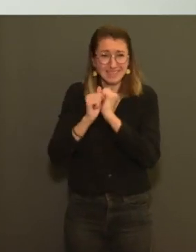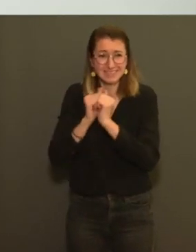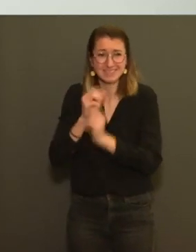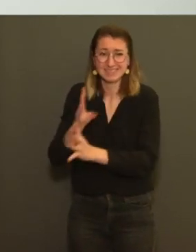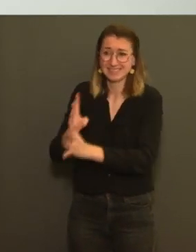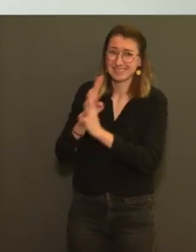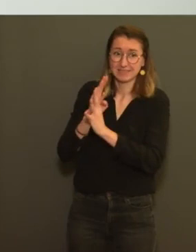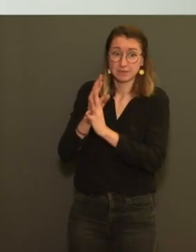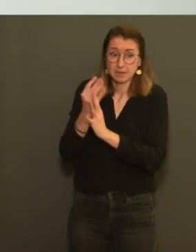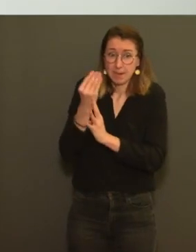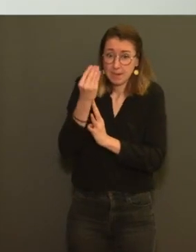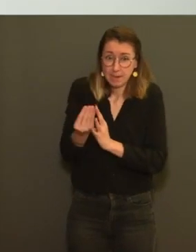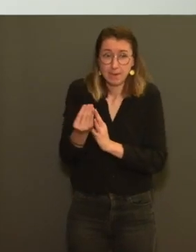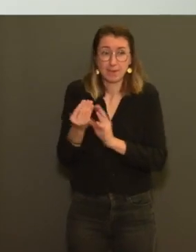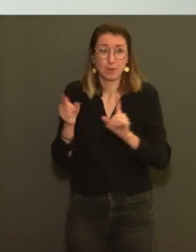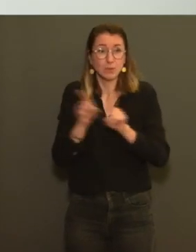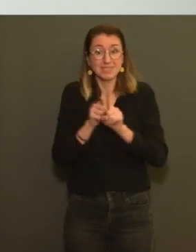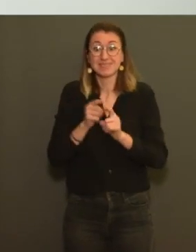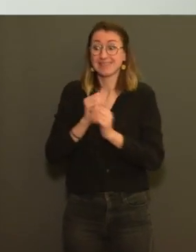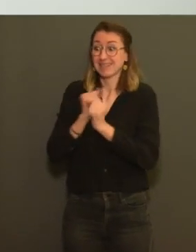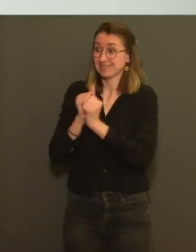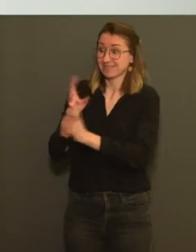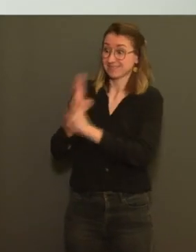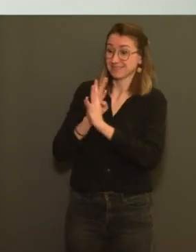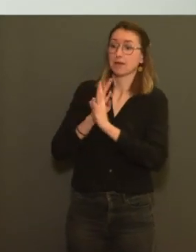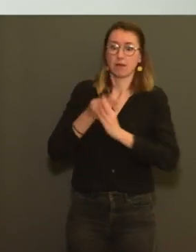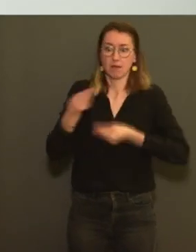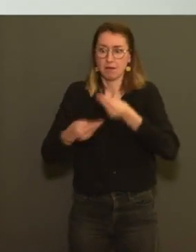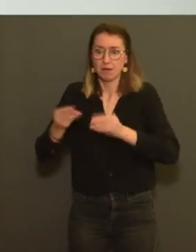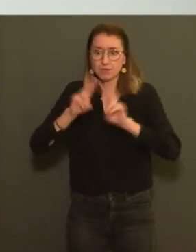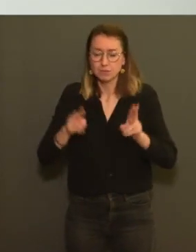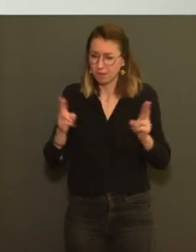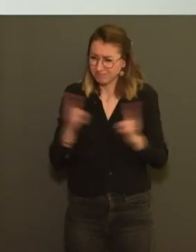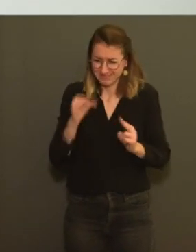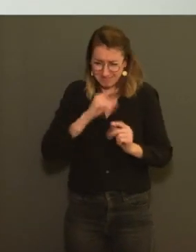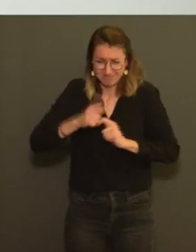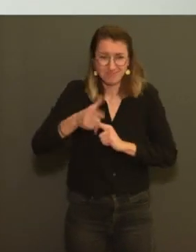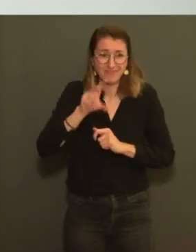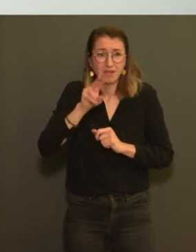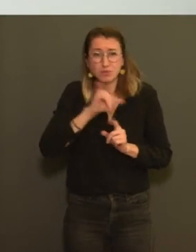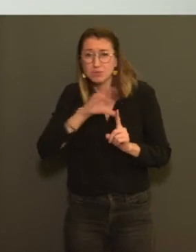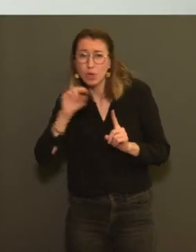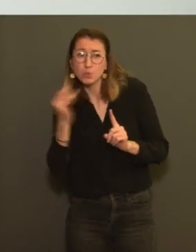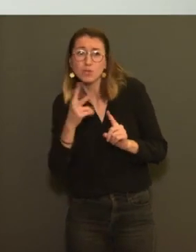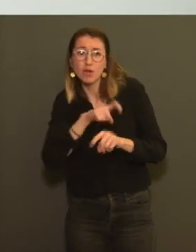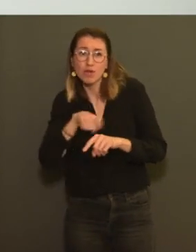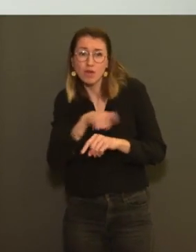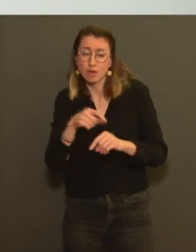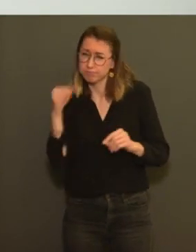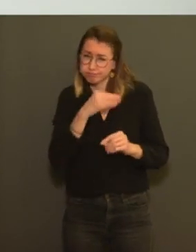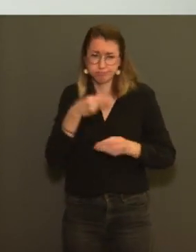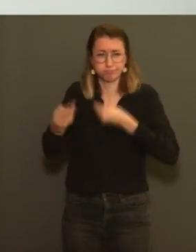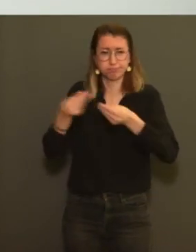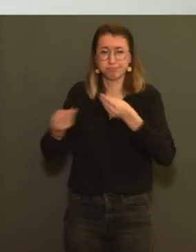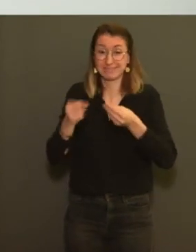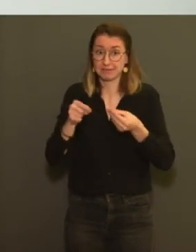48 heures et que le patient soit contacté dans les 24 à 36 heures qui suivent. C'est à ce moment-là, effectivement, que